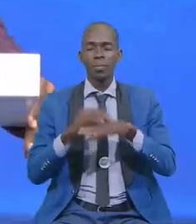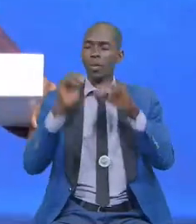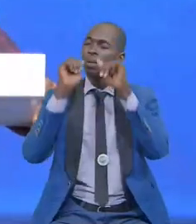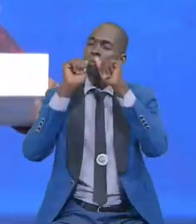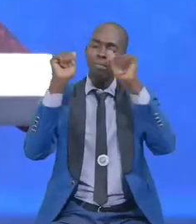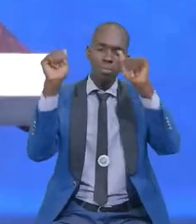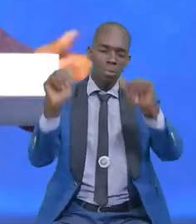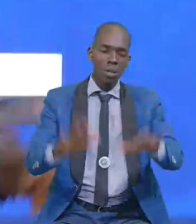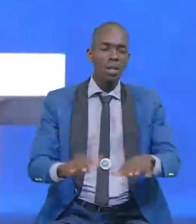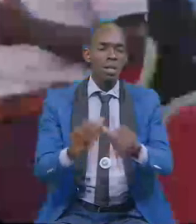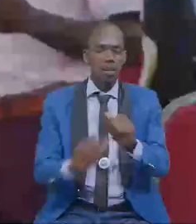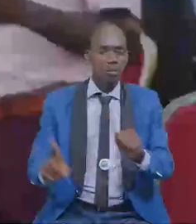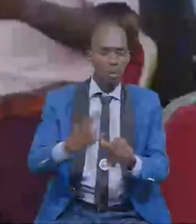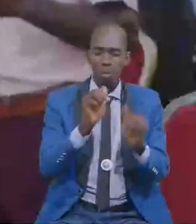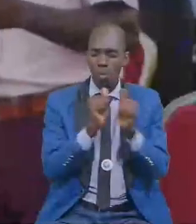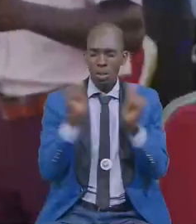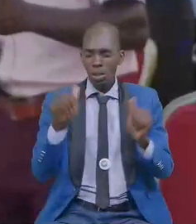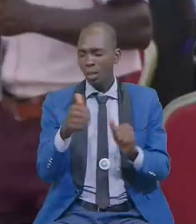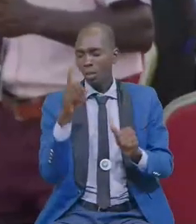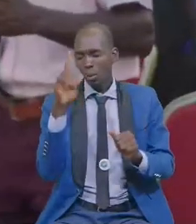Bénis chacun sans exception.